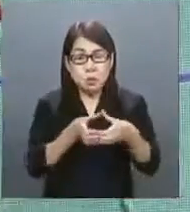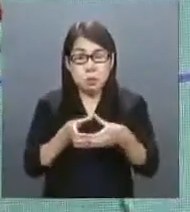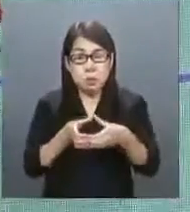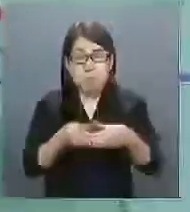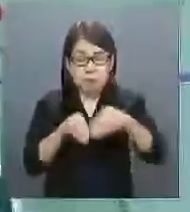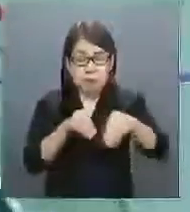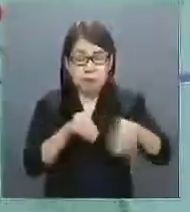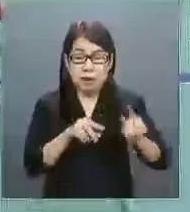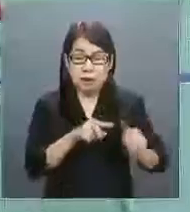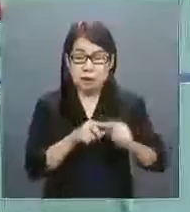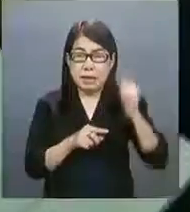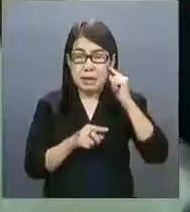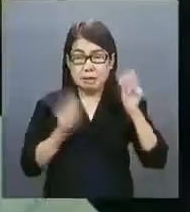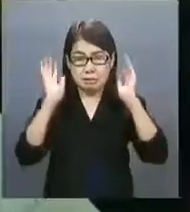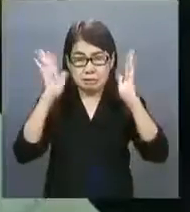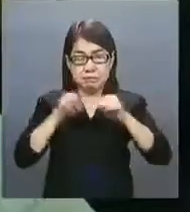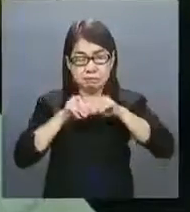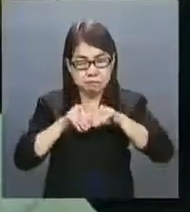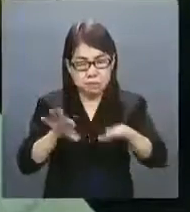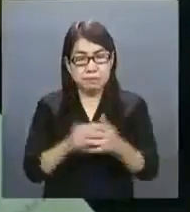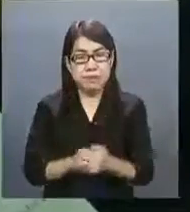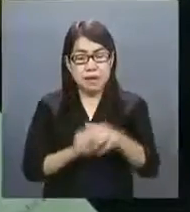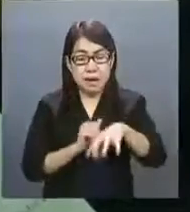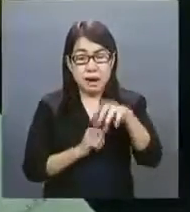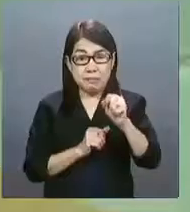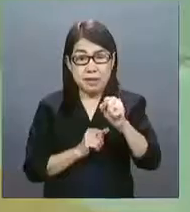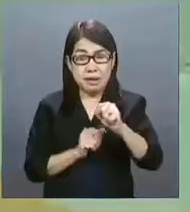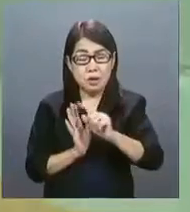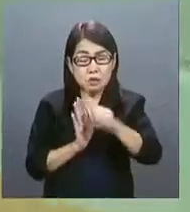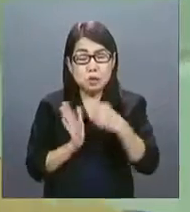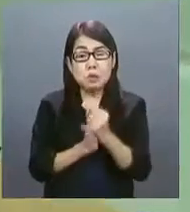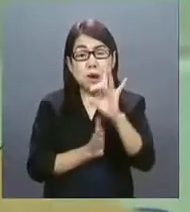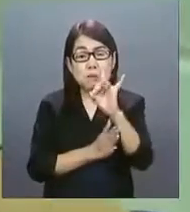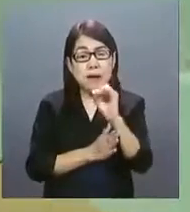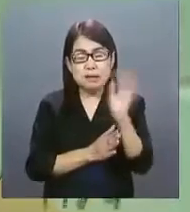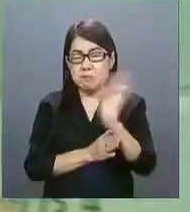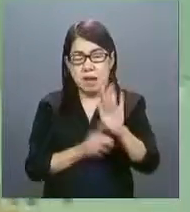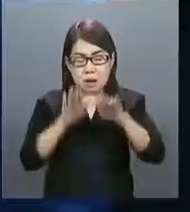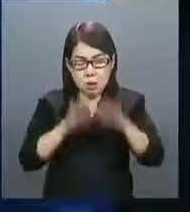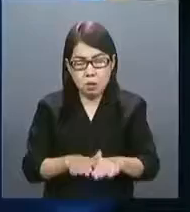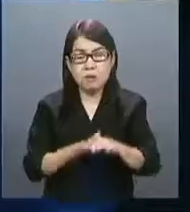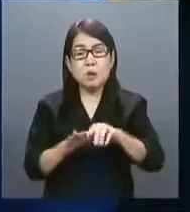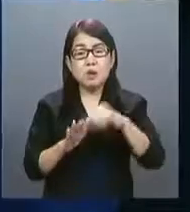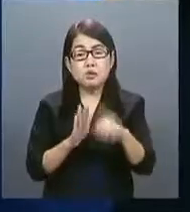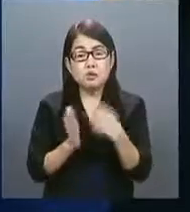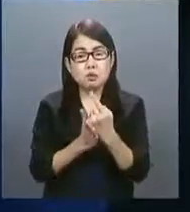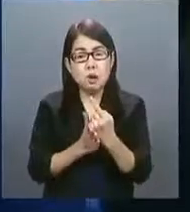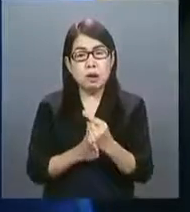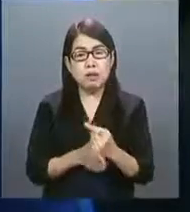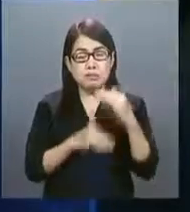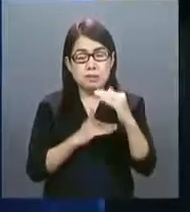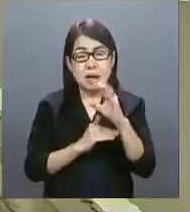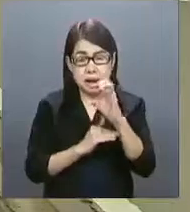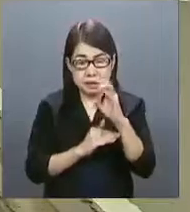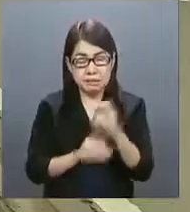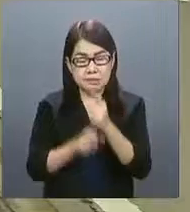ควบคุมความเร็วในเขตเมืองลงจาก80กิโลเมตรต่อชั่วโมงให้เหลือ50กิโลเมตรต่อชั่วโมงตามมาตรฐานสากลและมาตรฐ